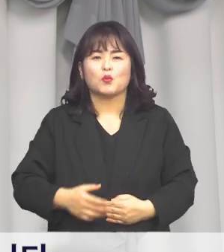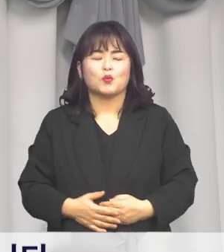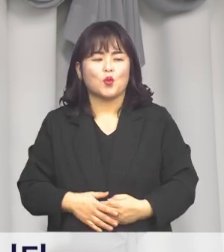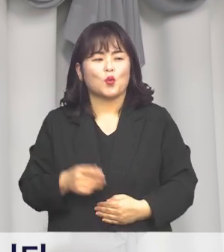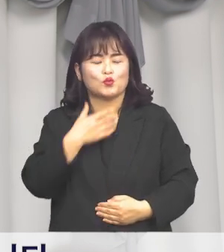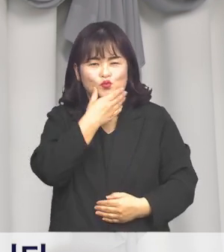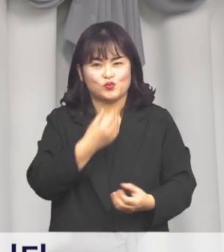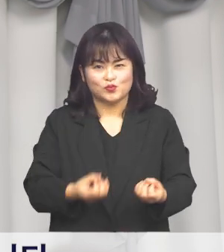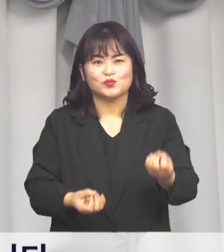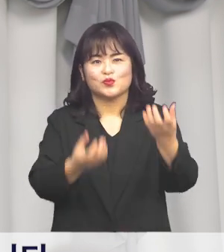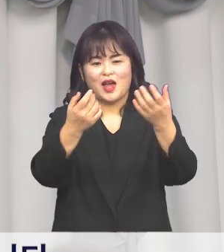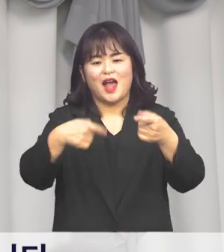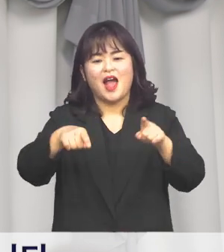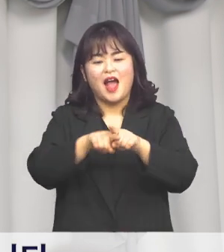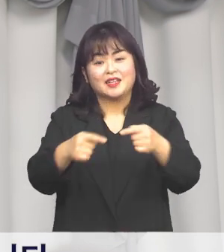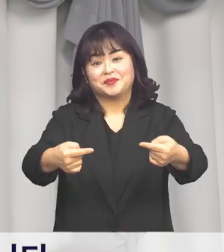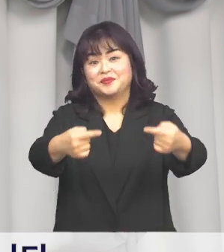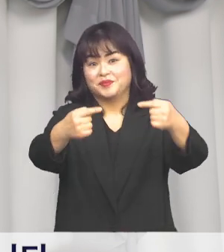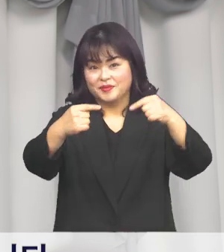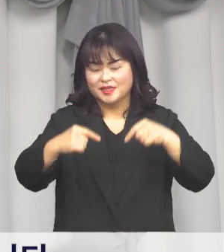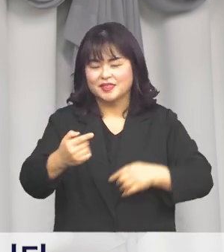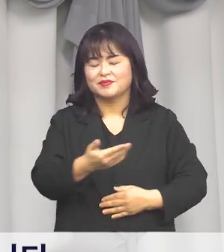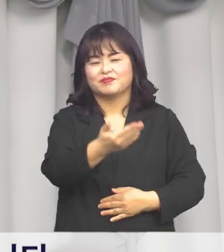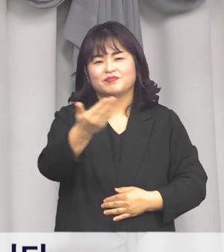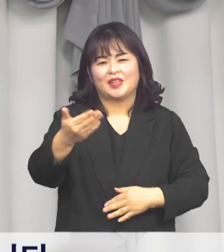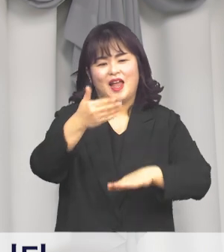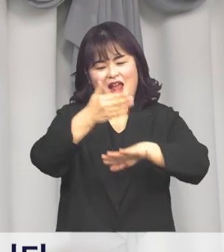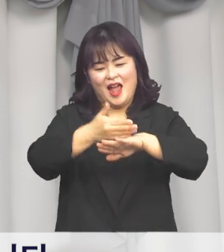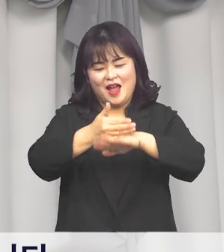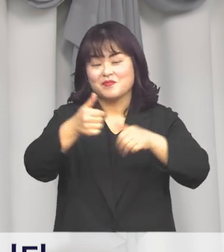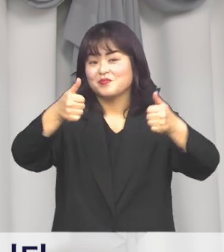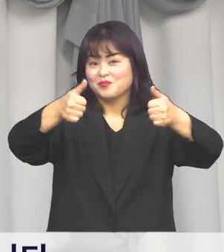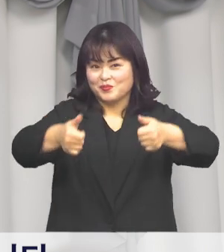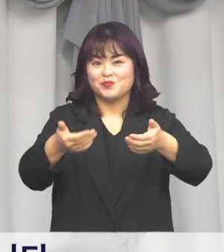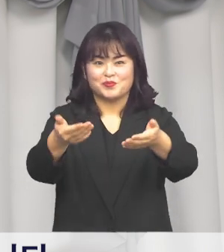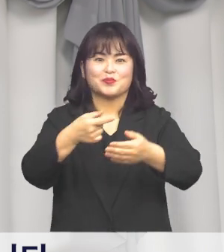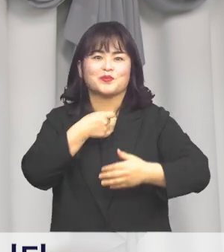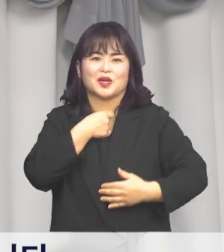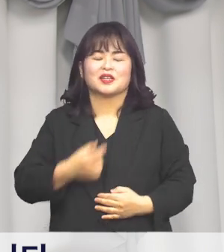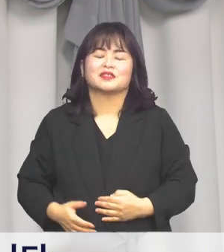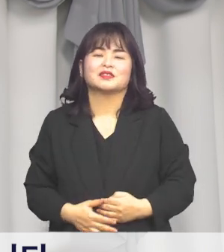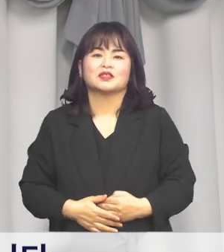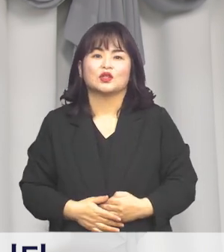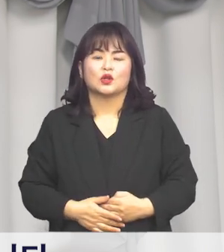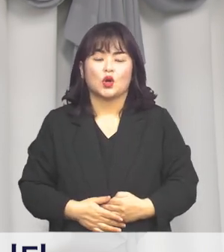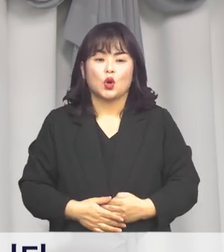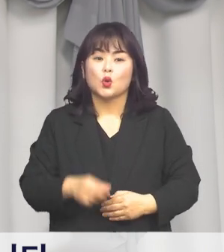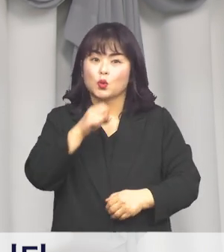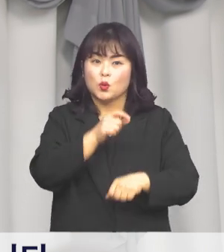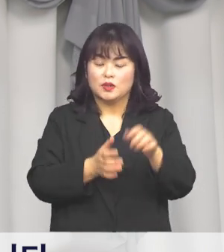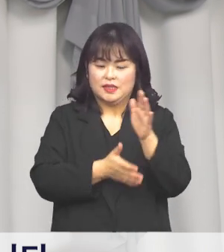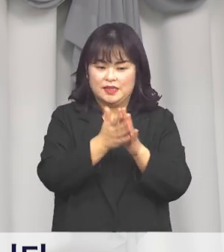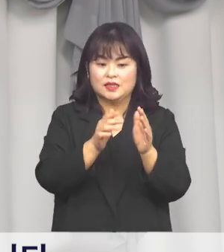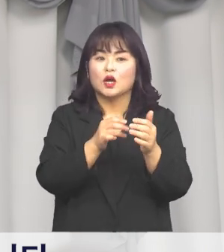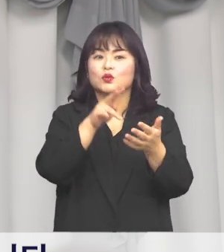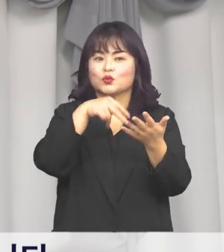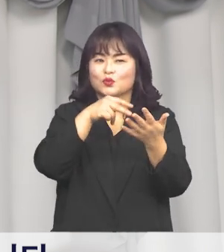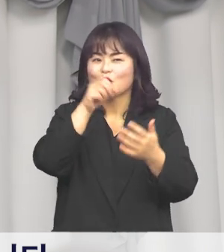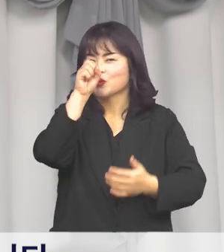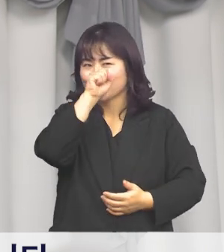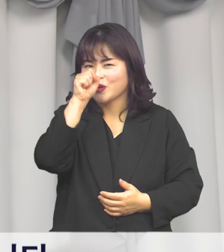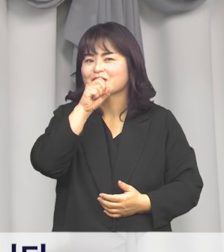한번 축하드리고 함께해 주신 모든 분들께 감사 인사드립니다. 용인